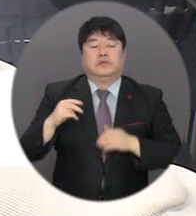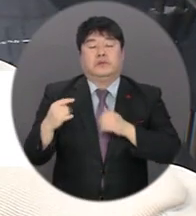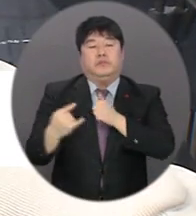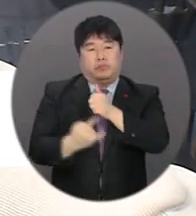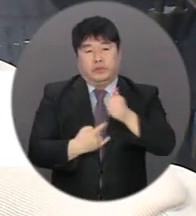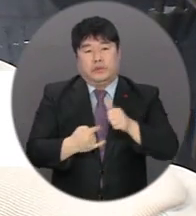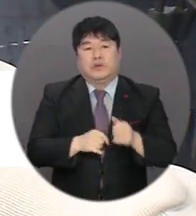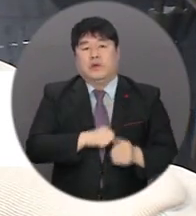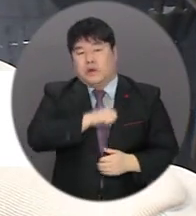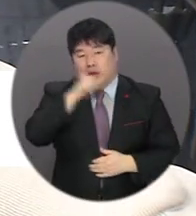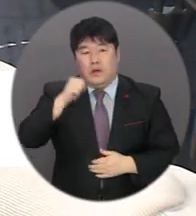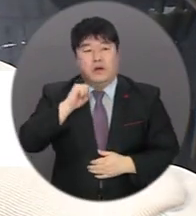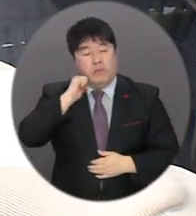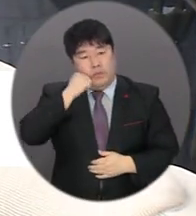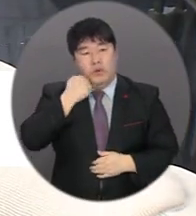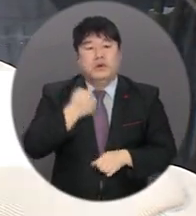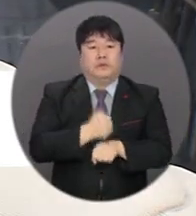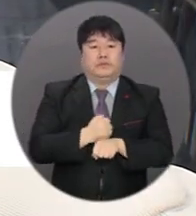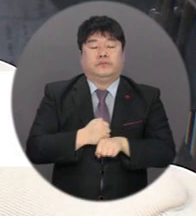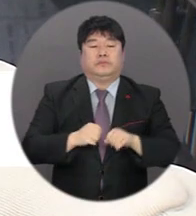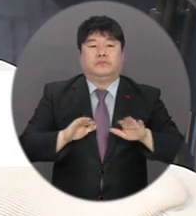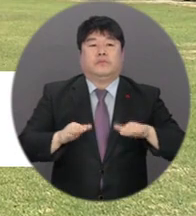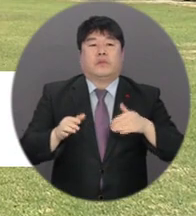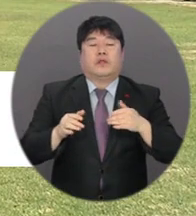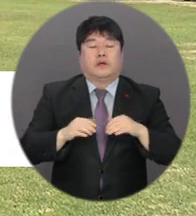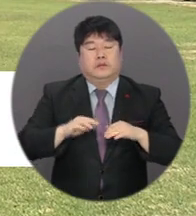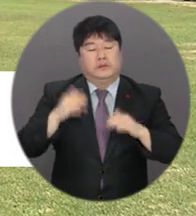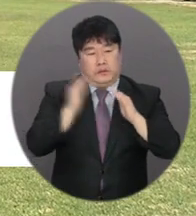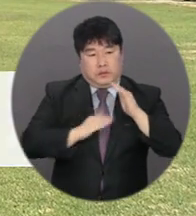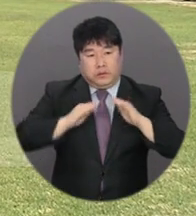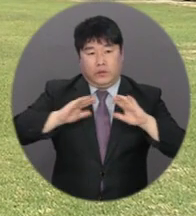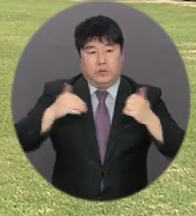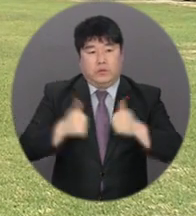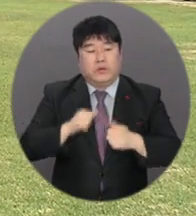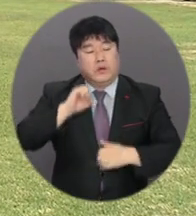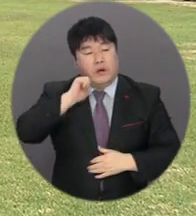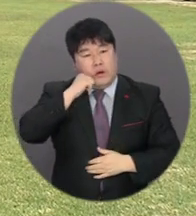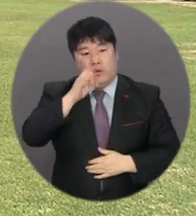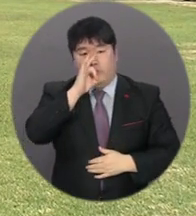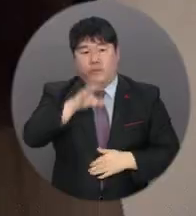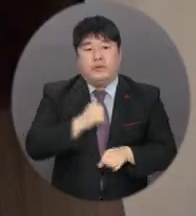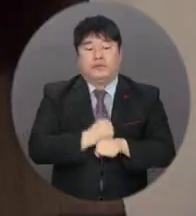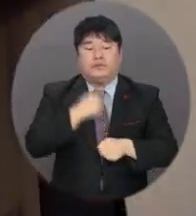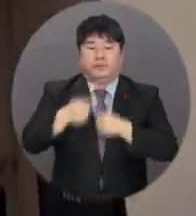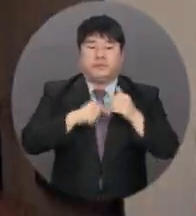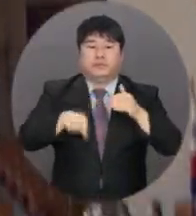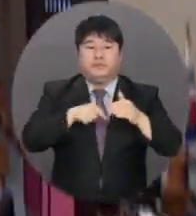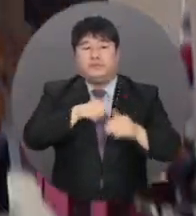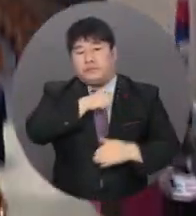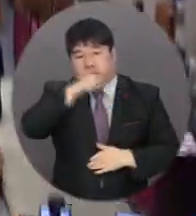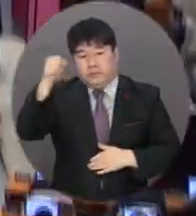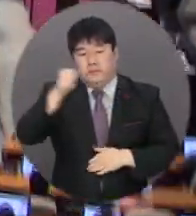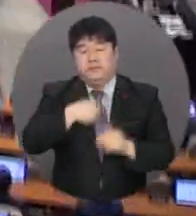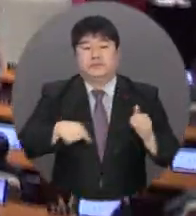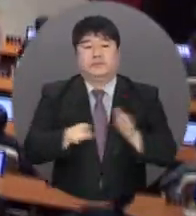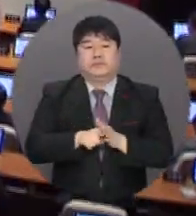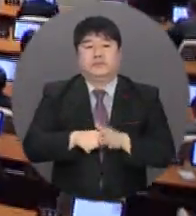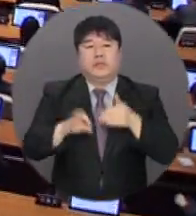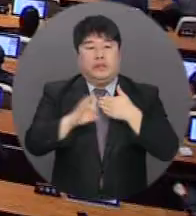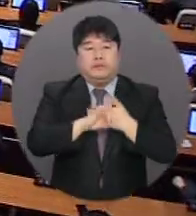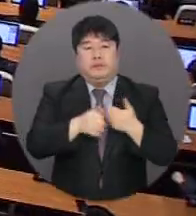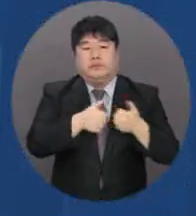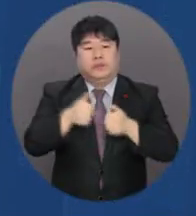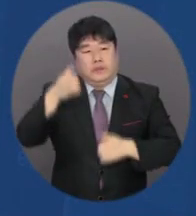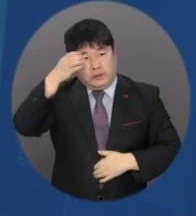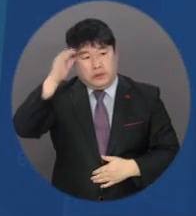못해서 오는 9일로 예정된 정기국회 본회의 때는 사실상 불가능하고 연내 통과를 위해서는 임시회를 기대해야 하는